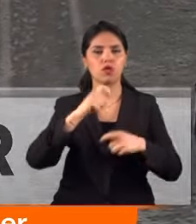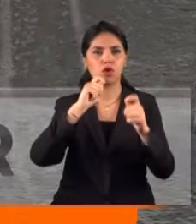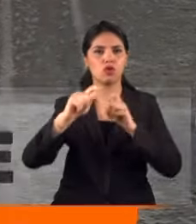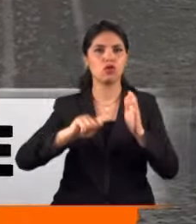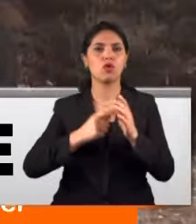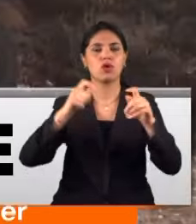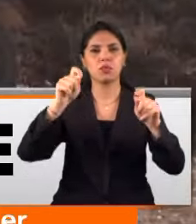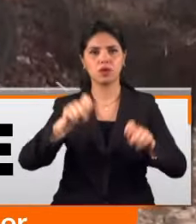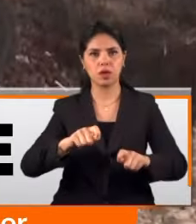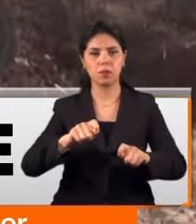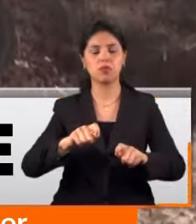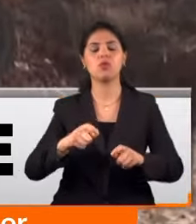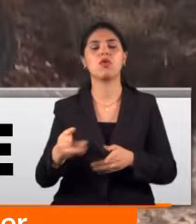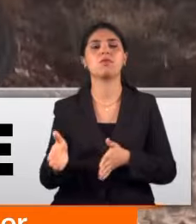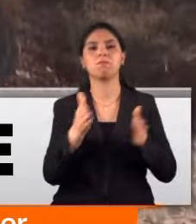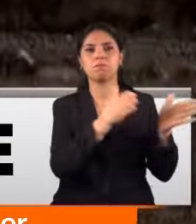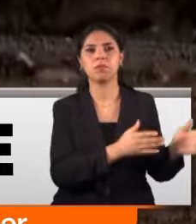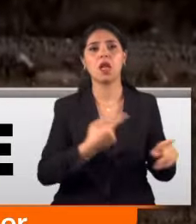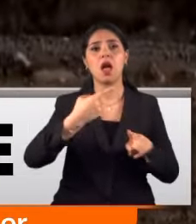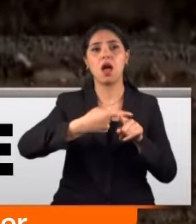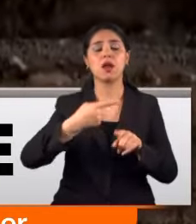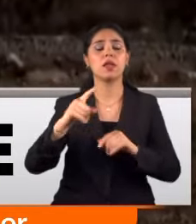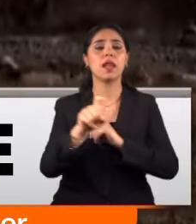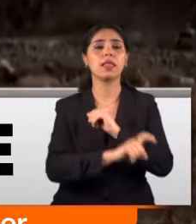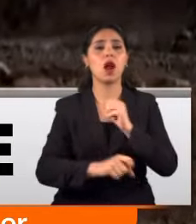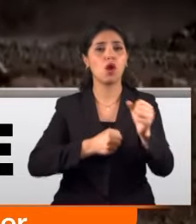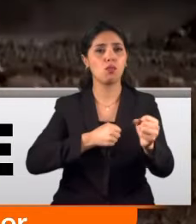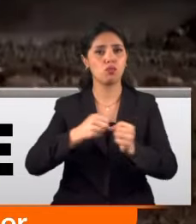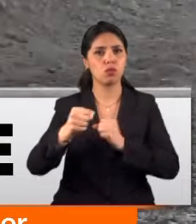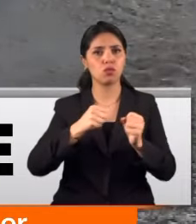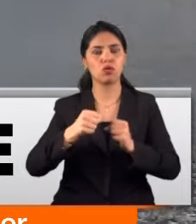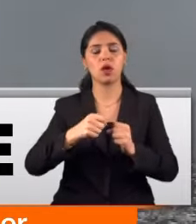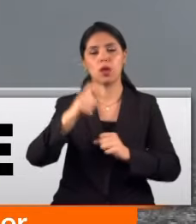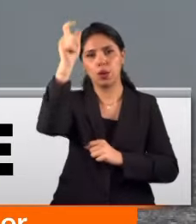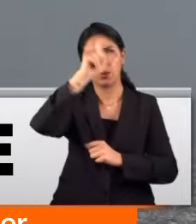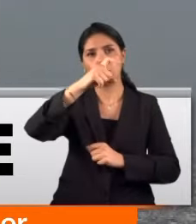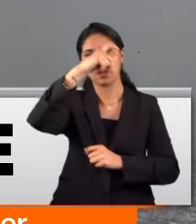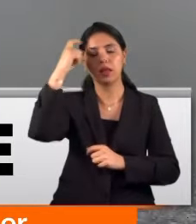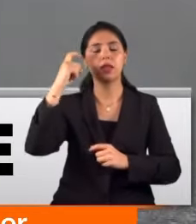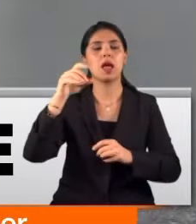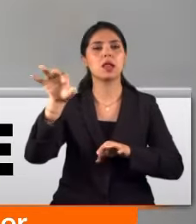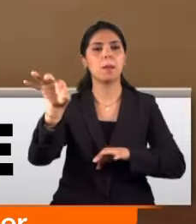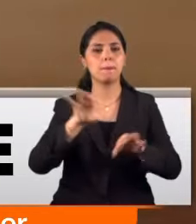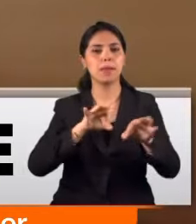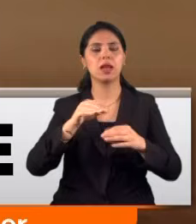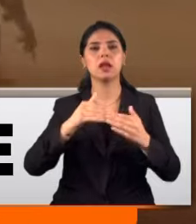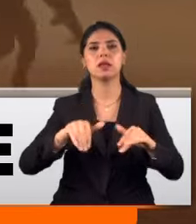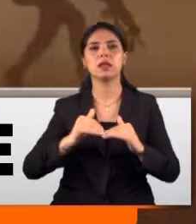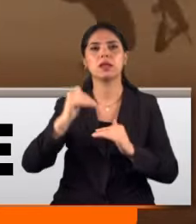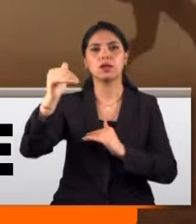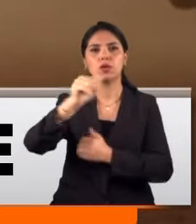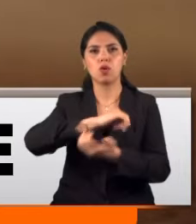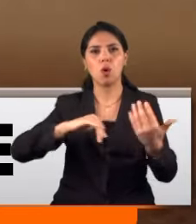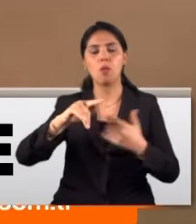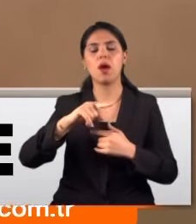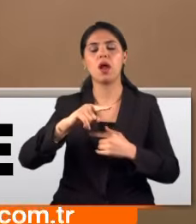imza atılmasının yanı sıra terörle mücadele de Türkiye'nin yaz aylarında planladığı sınır ötesi harekat üzerinden en sıcak başlık